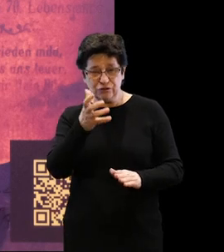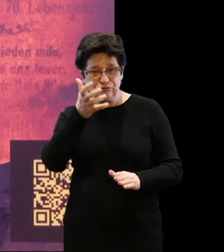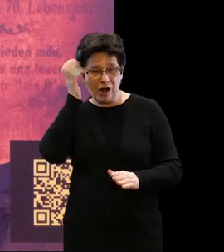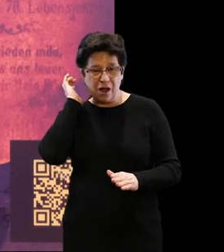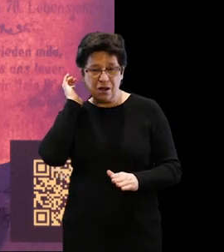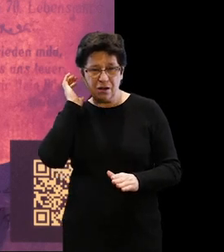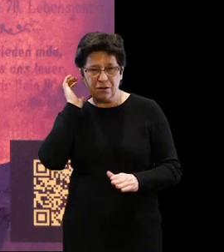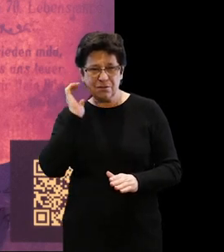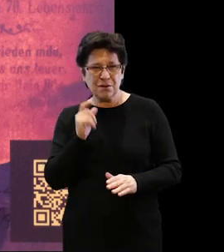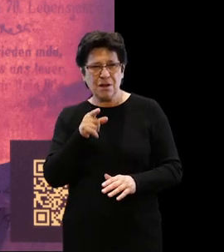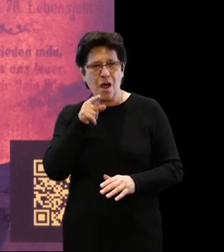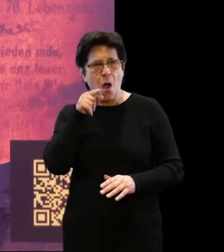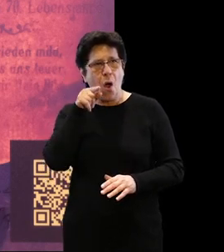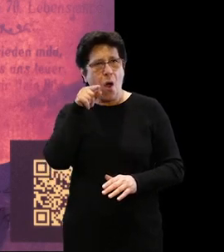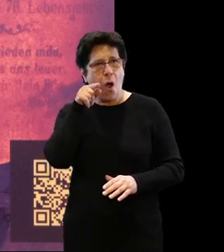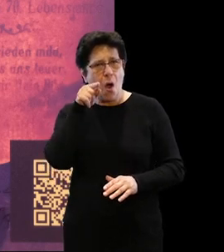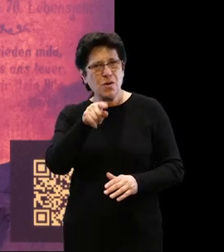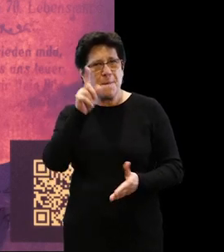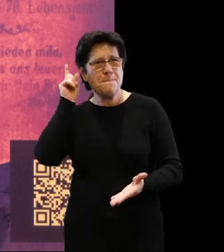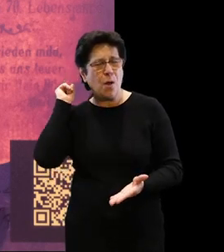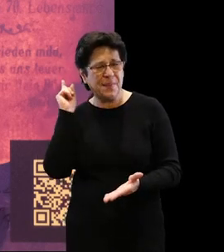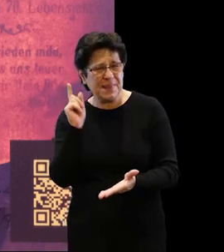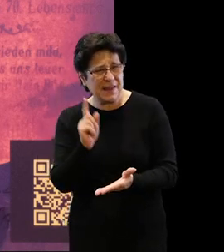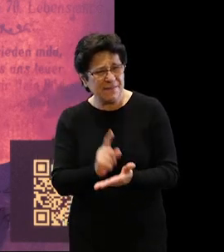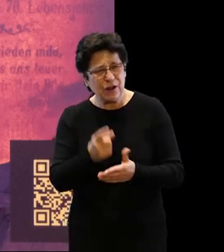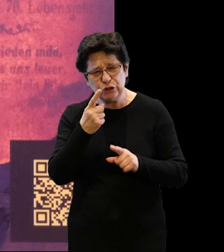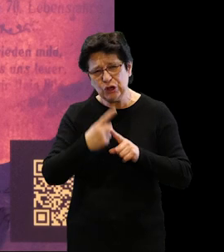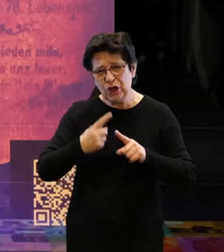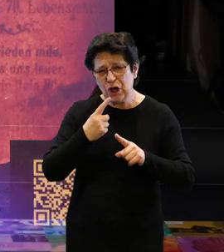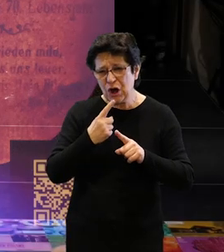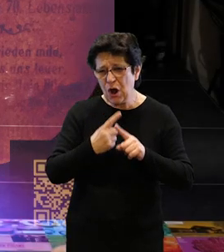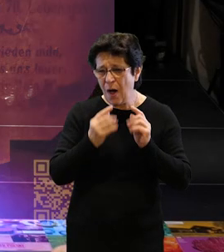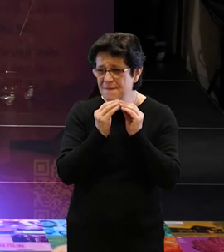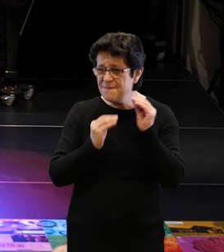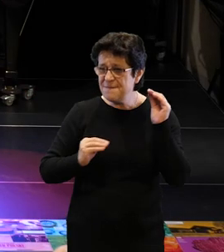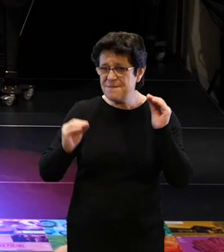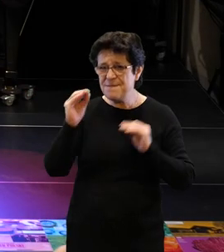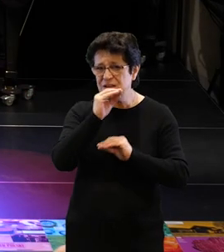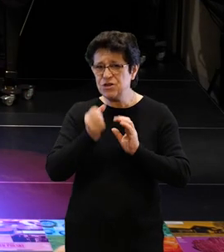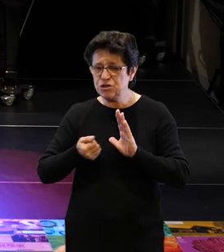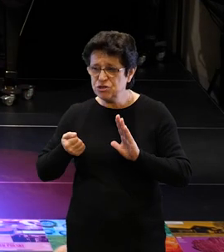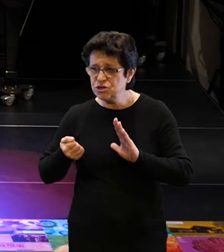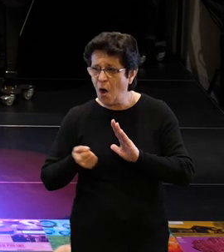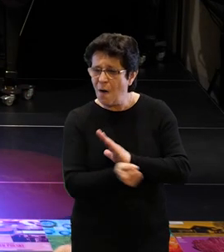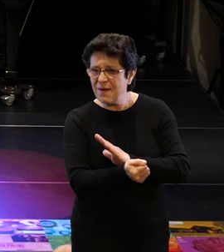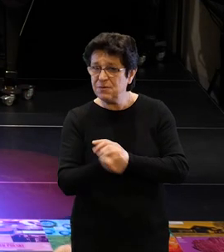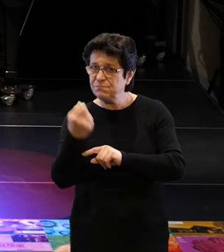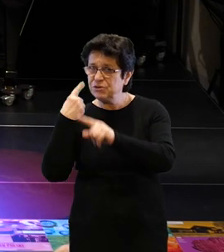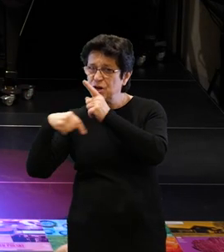to się stało ale oni jakby potrafili troszeczkę więcej zachować tej przeszłości do dzisiejszych